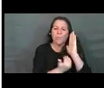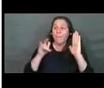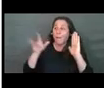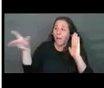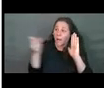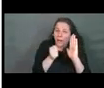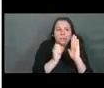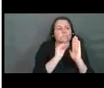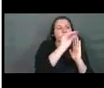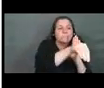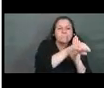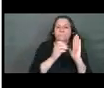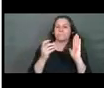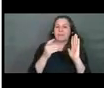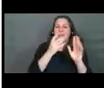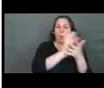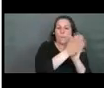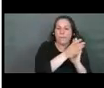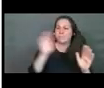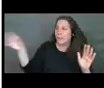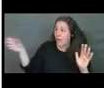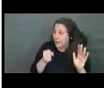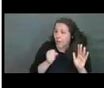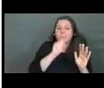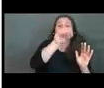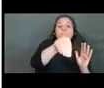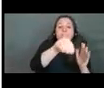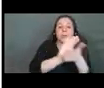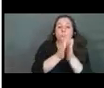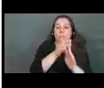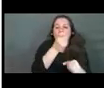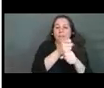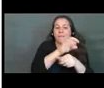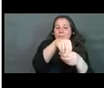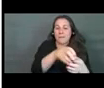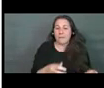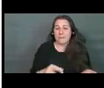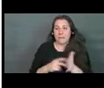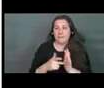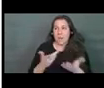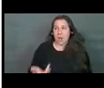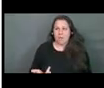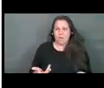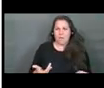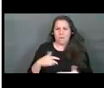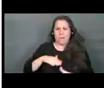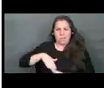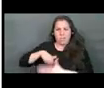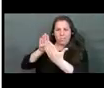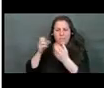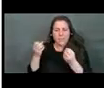se faisait en présence. Il a fallu changer ça, bâtir la relation de confiance. Quand tu rencontres pas quelqu'un, c'est particulier.